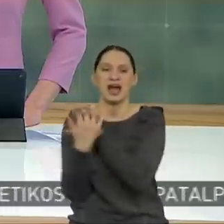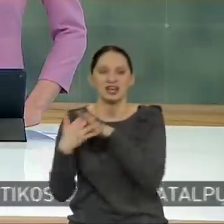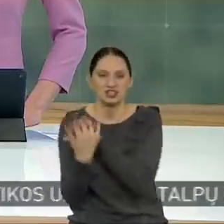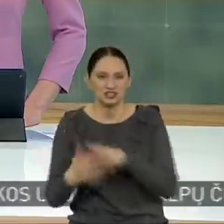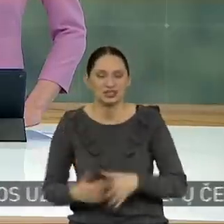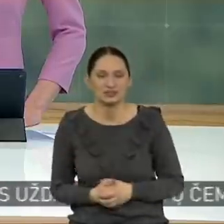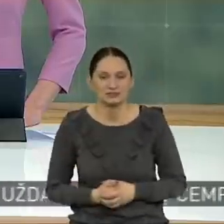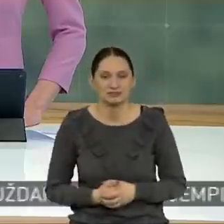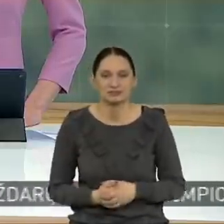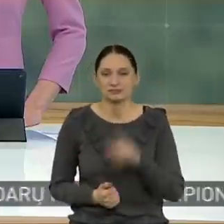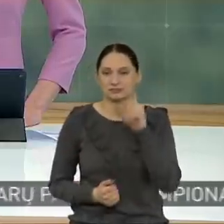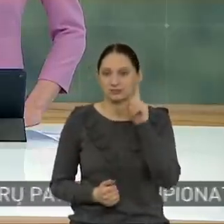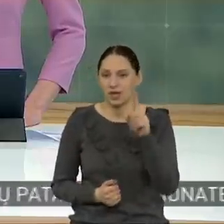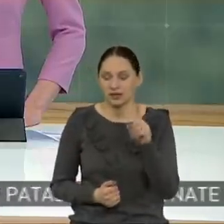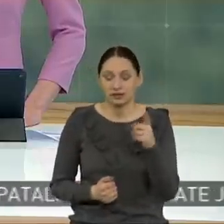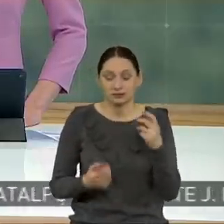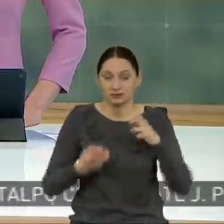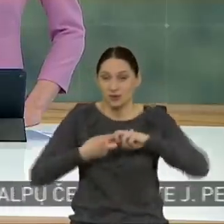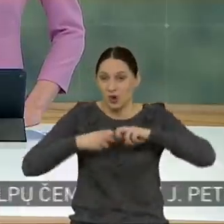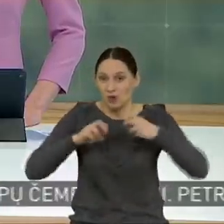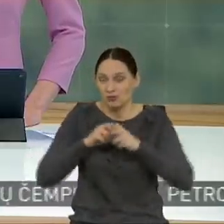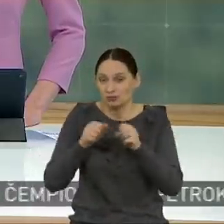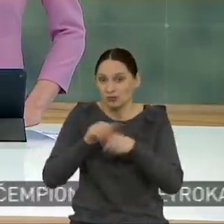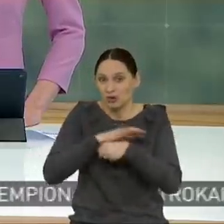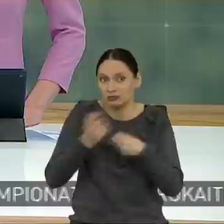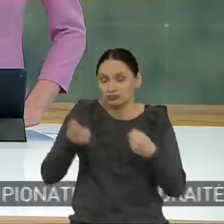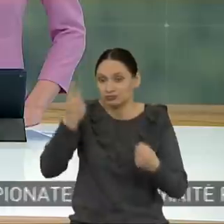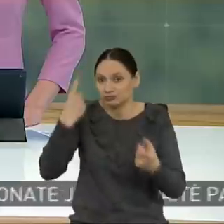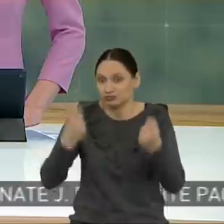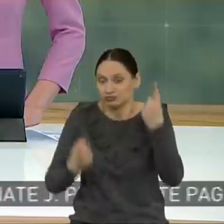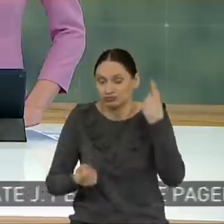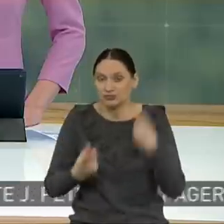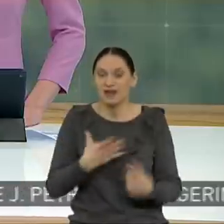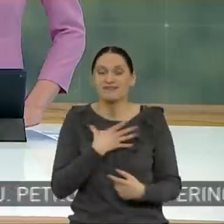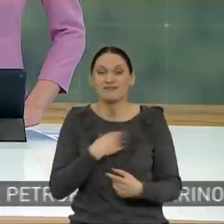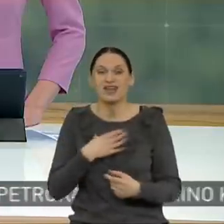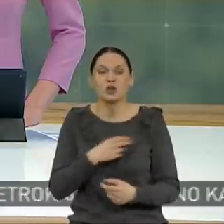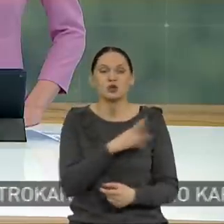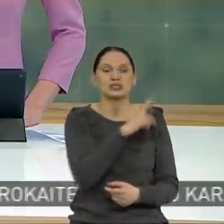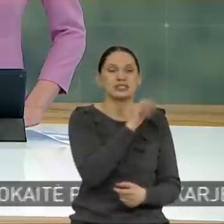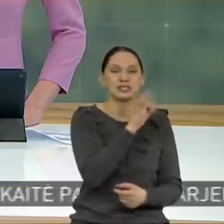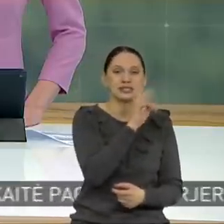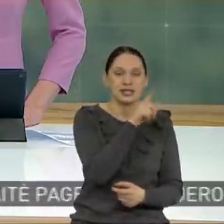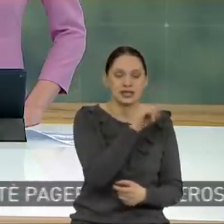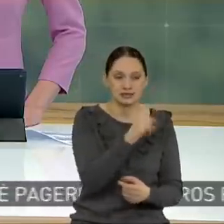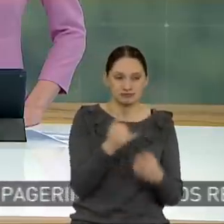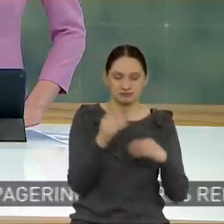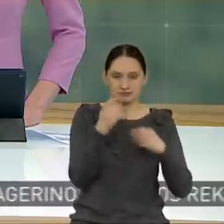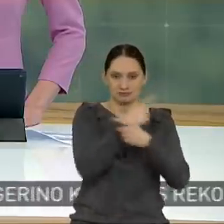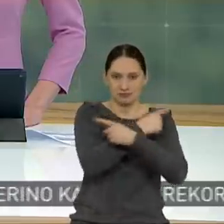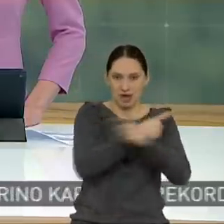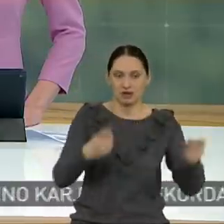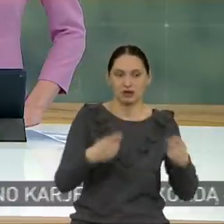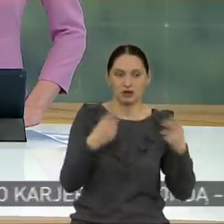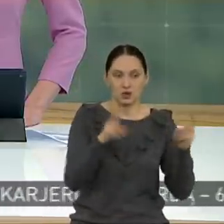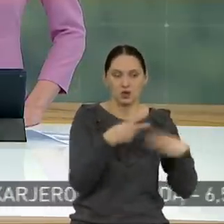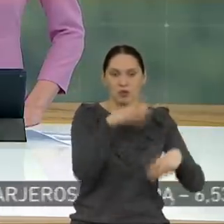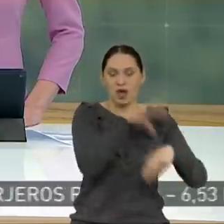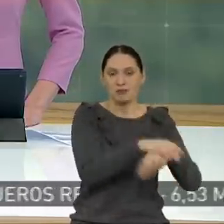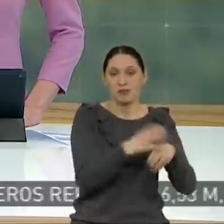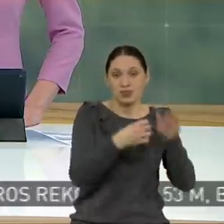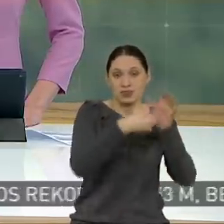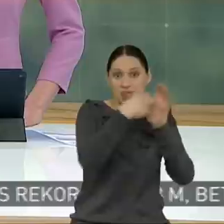tačiau sezono startą toliau temdo koronaviruso židiniai. Vilniaus riteriai šį vakar pranešė, kad klube jau nustatyta